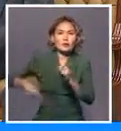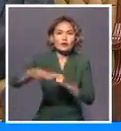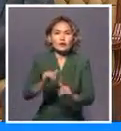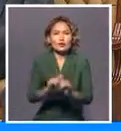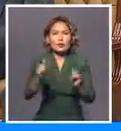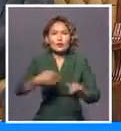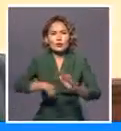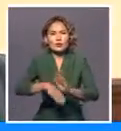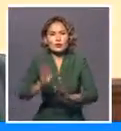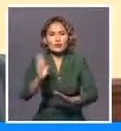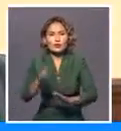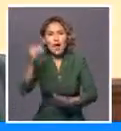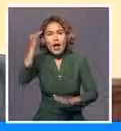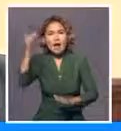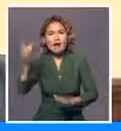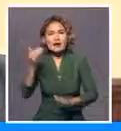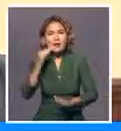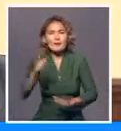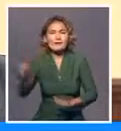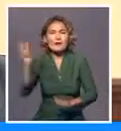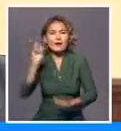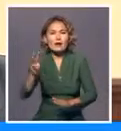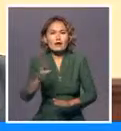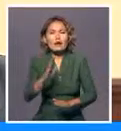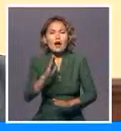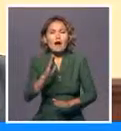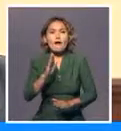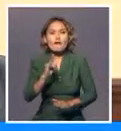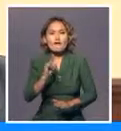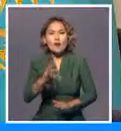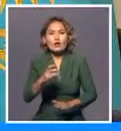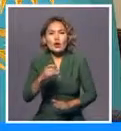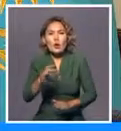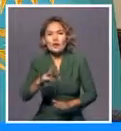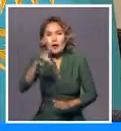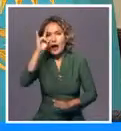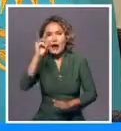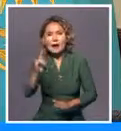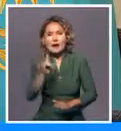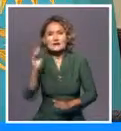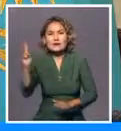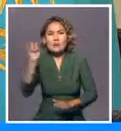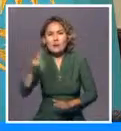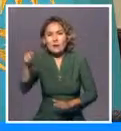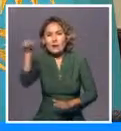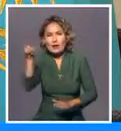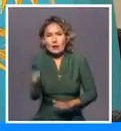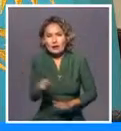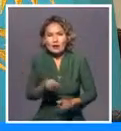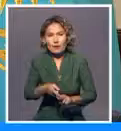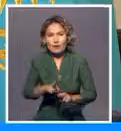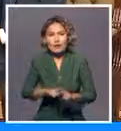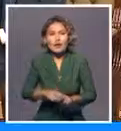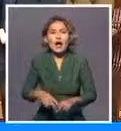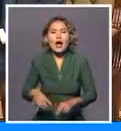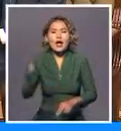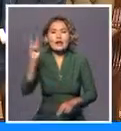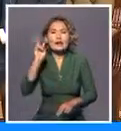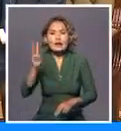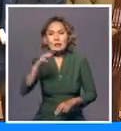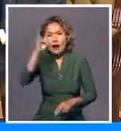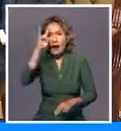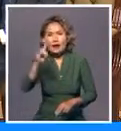жеткізді. Айта кету керек, Вьетнам елшісі Нгуен Ван Хоаның Қазақстандағы миссиясы осы тамыз айында бітеді. Соған қарамастан дипломат